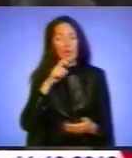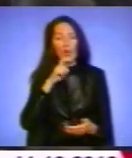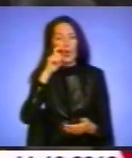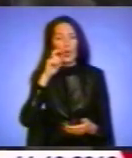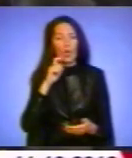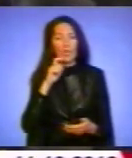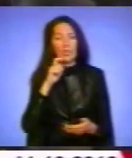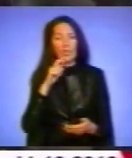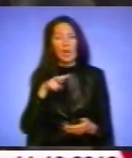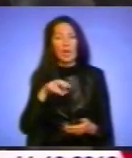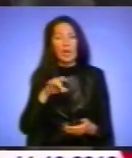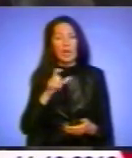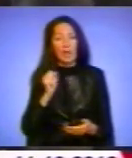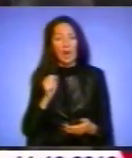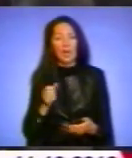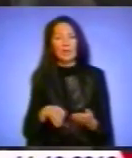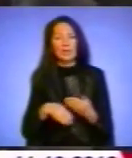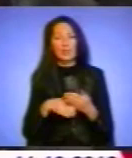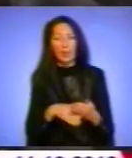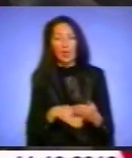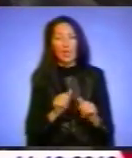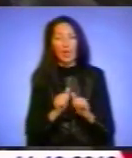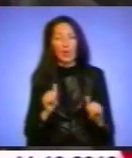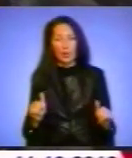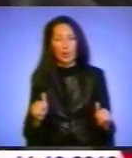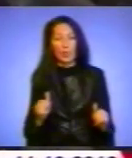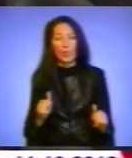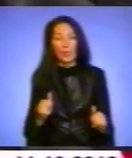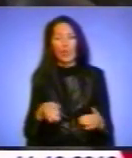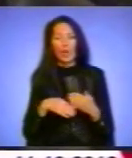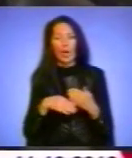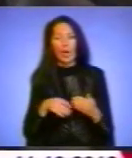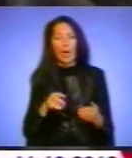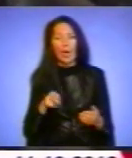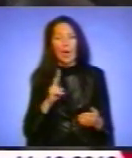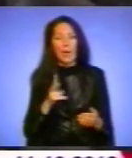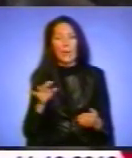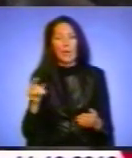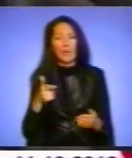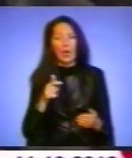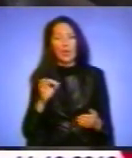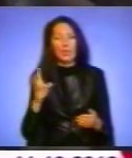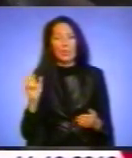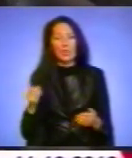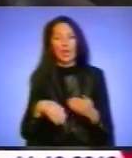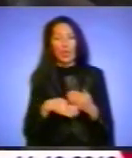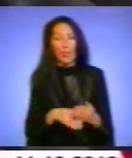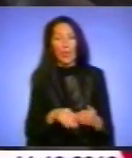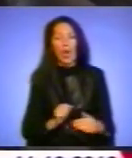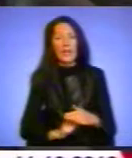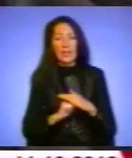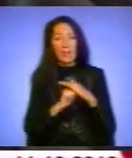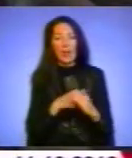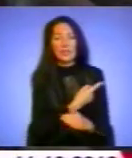українській лізі сприяння розвитку паліативної та хоспісної допомоги. Саме якраз на базі